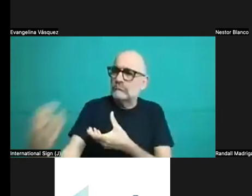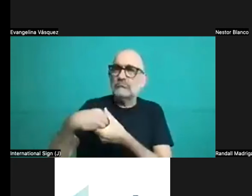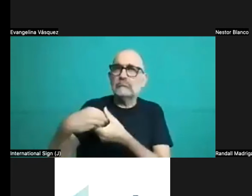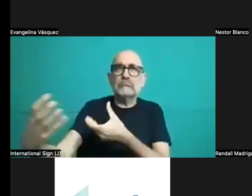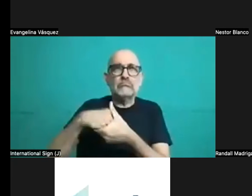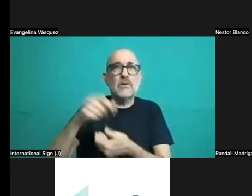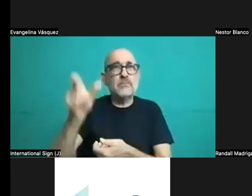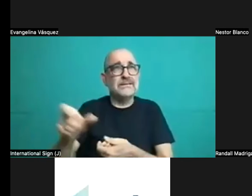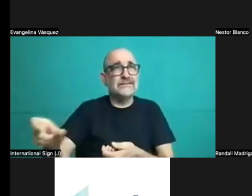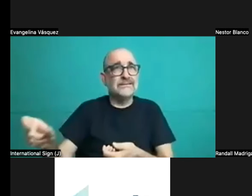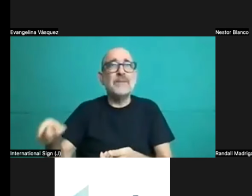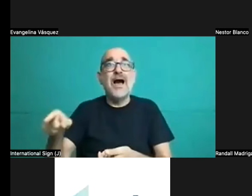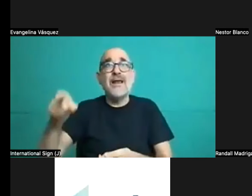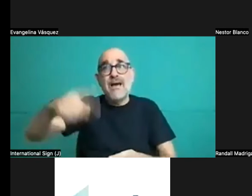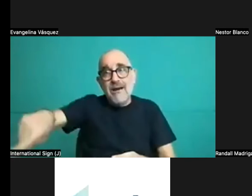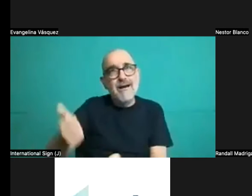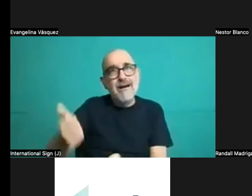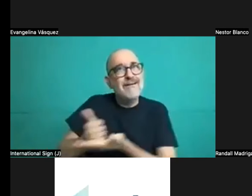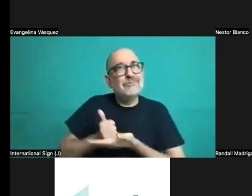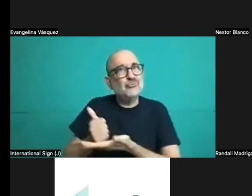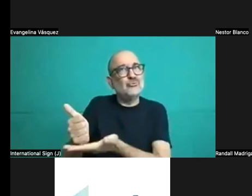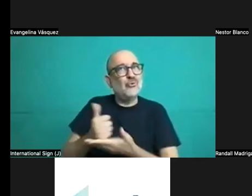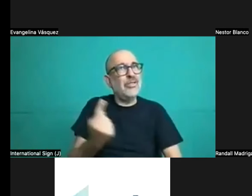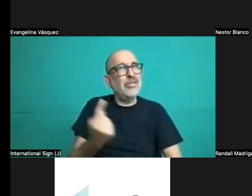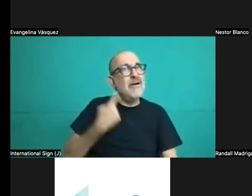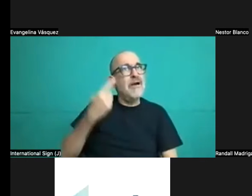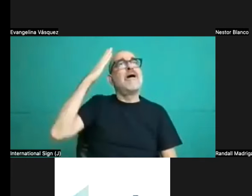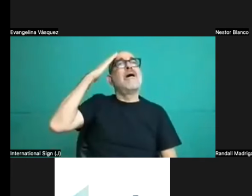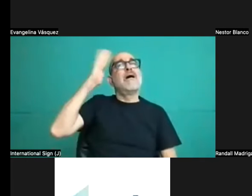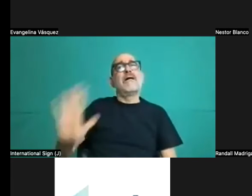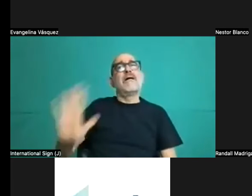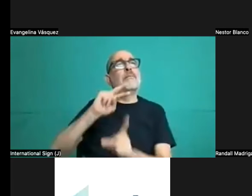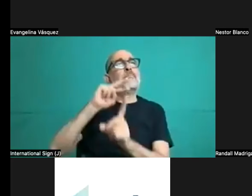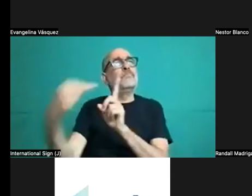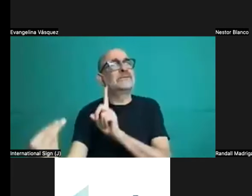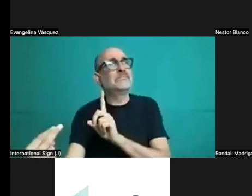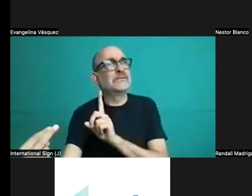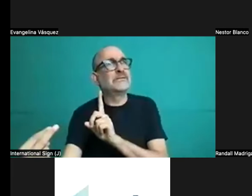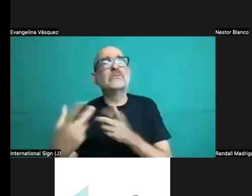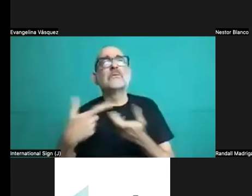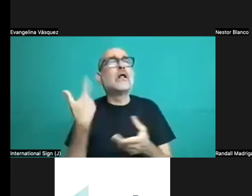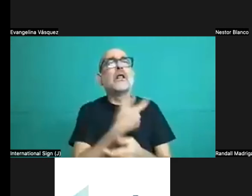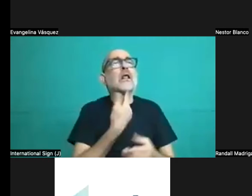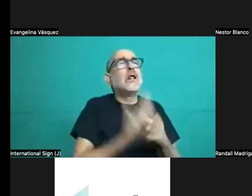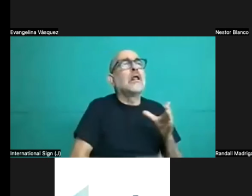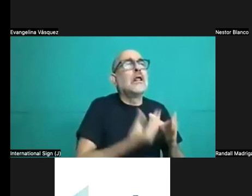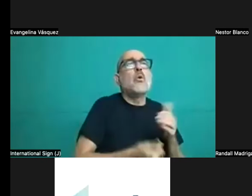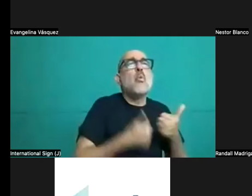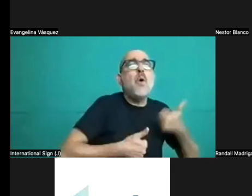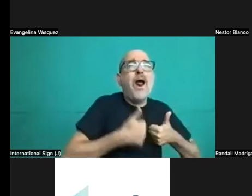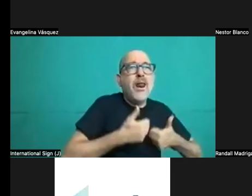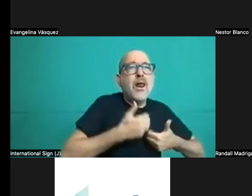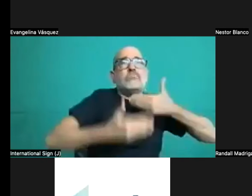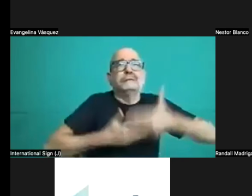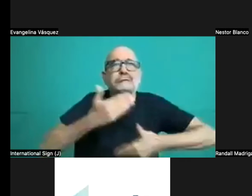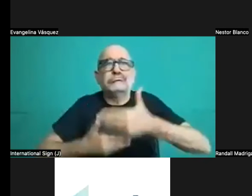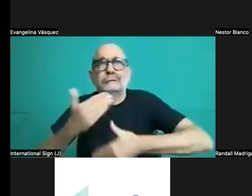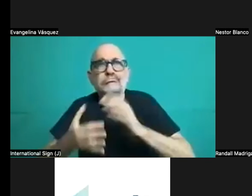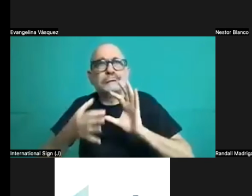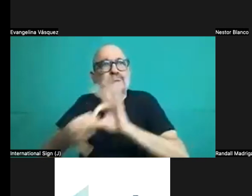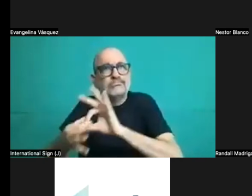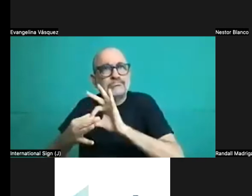lorsqu'on élabore des directrices, lorsqu'on mène des recherches dans les hôpitaux. On va intégrer les patients dans